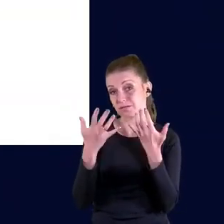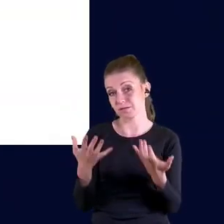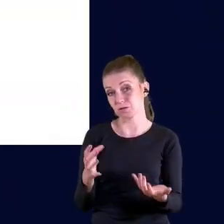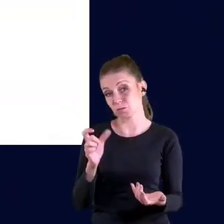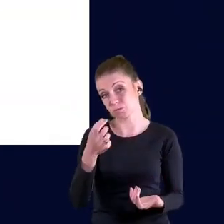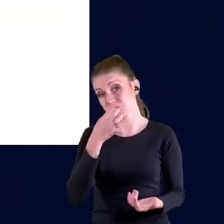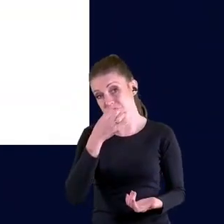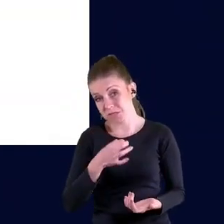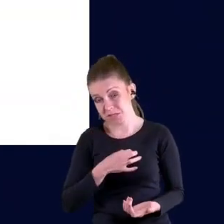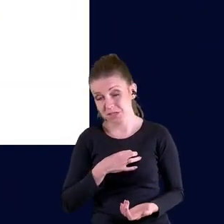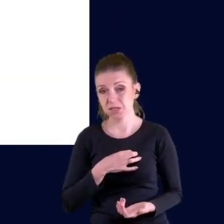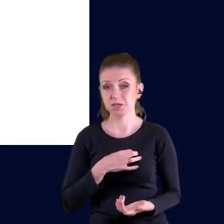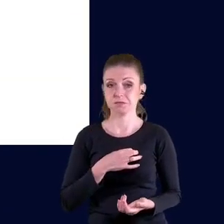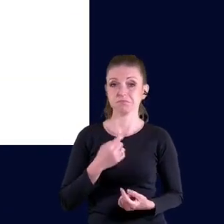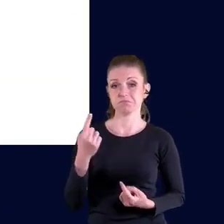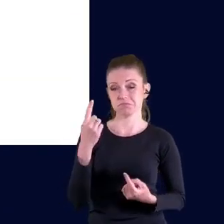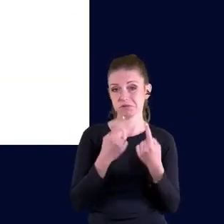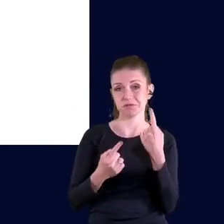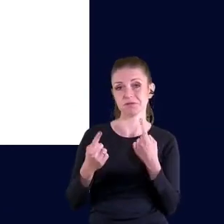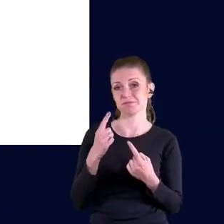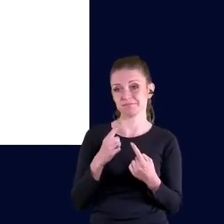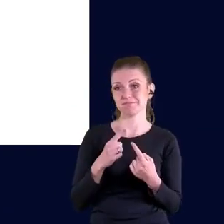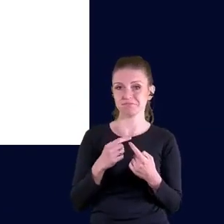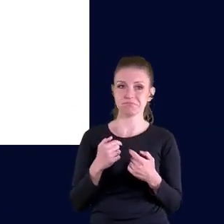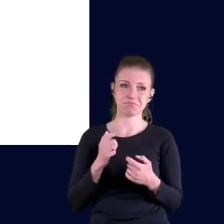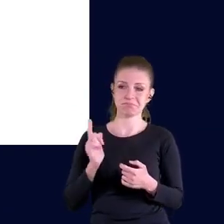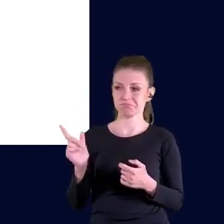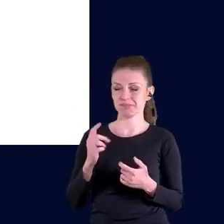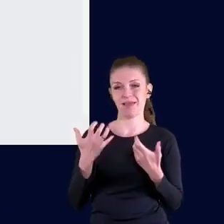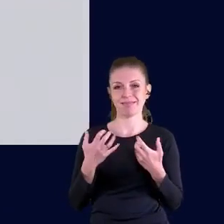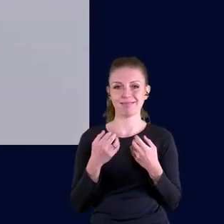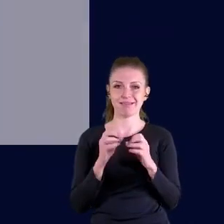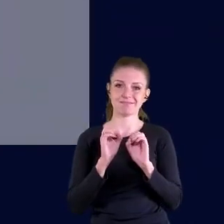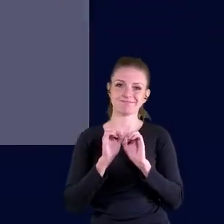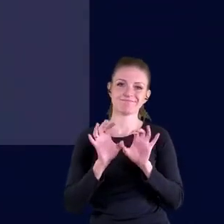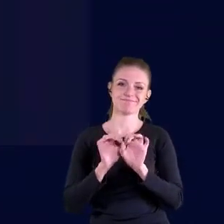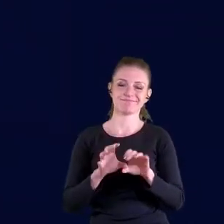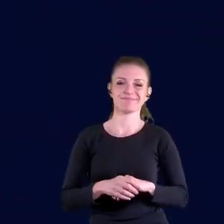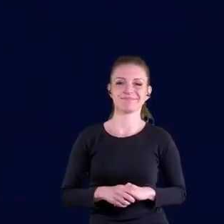to myślę że tutaj chętnie na nie odpowiemy